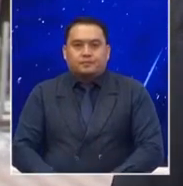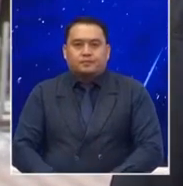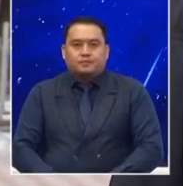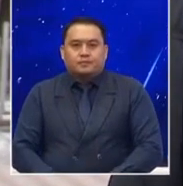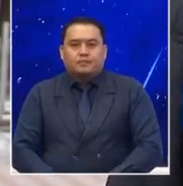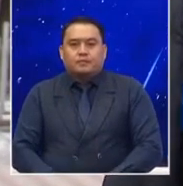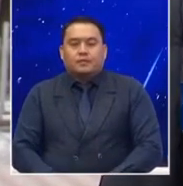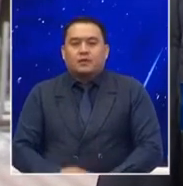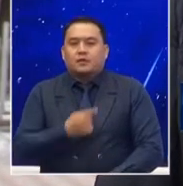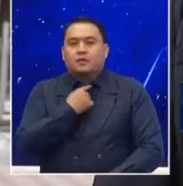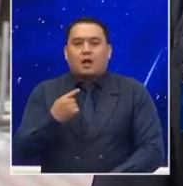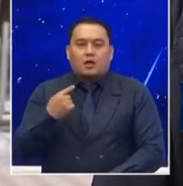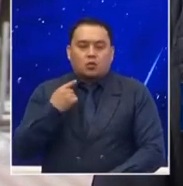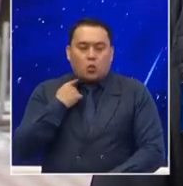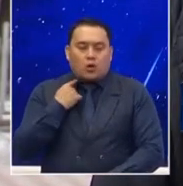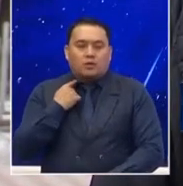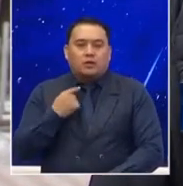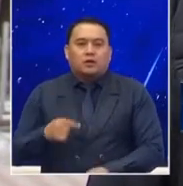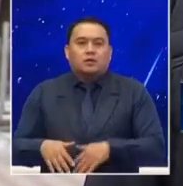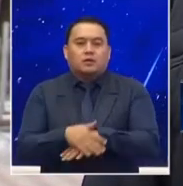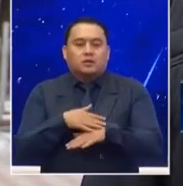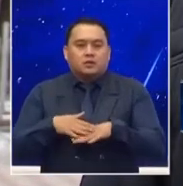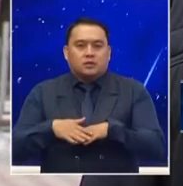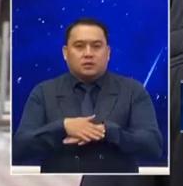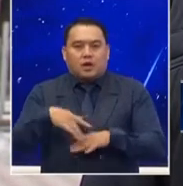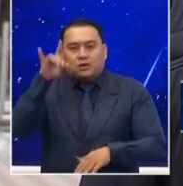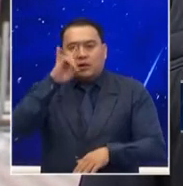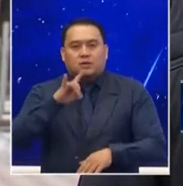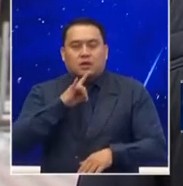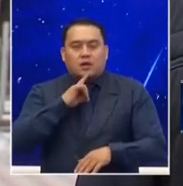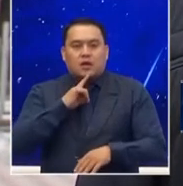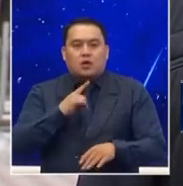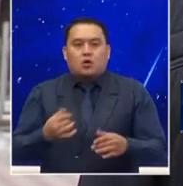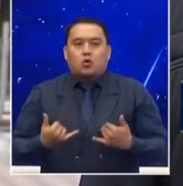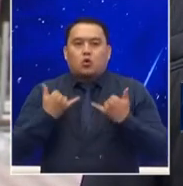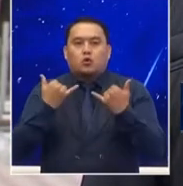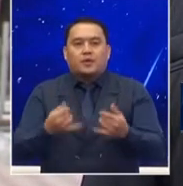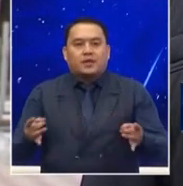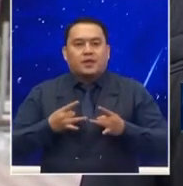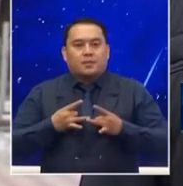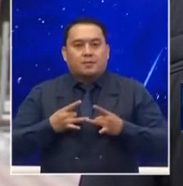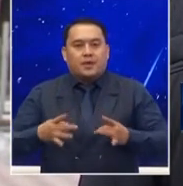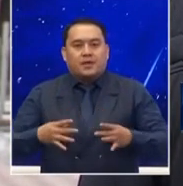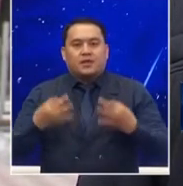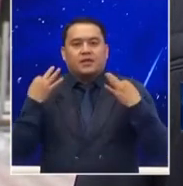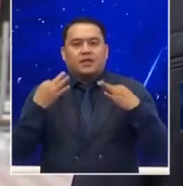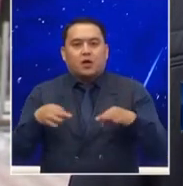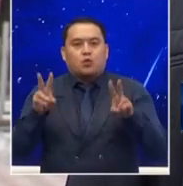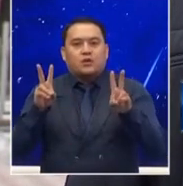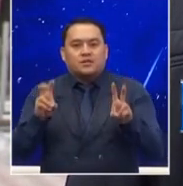Қазақстандықтарды, оның ішінде жетісулықтарды мен осы ең құдіретті мерекеміз тәуелсіздік күнімен шын жүректен құттықтаймын.